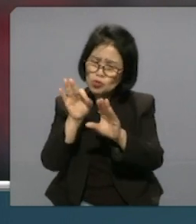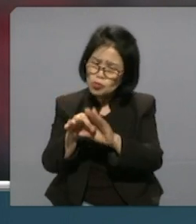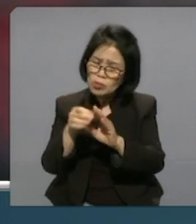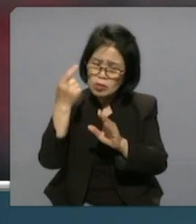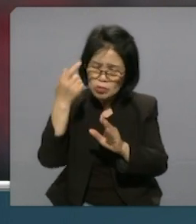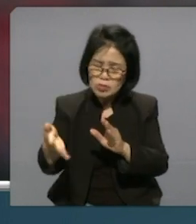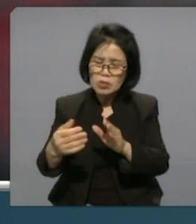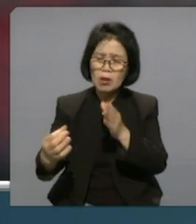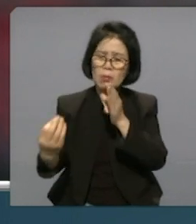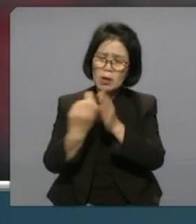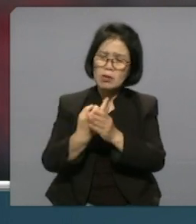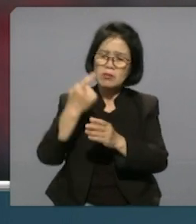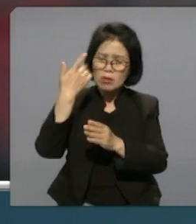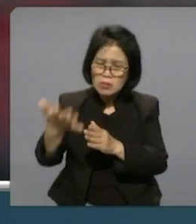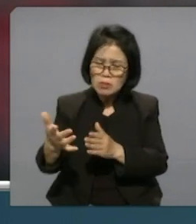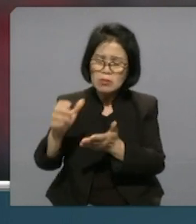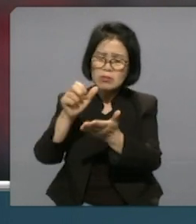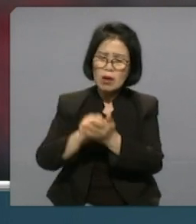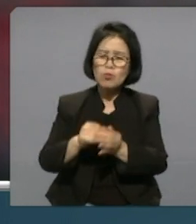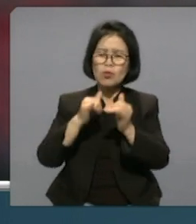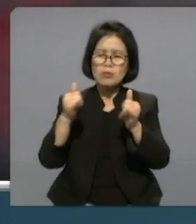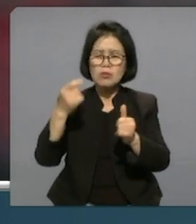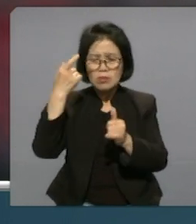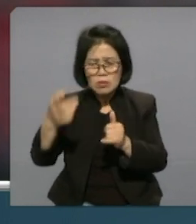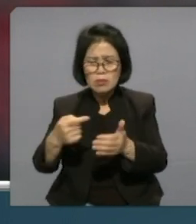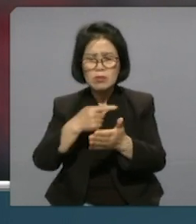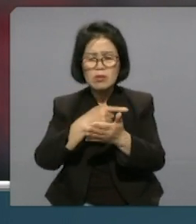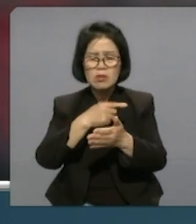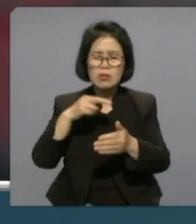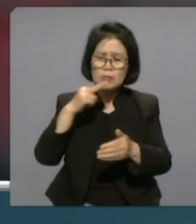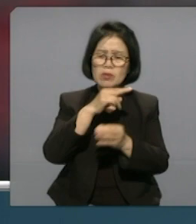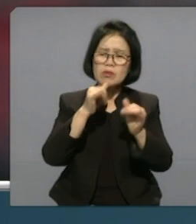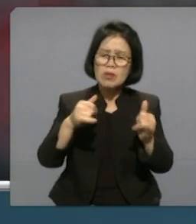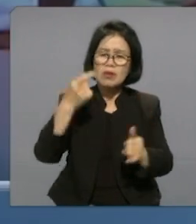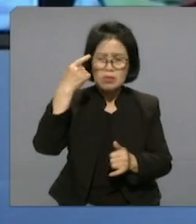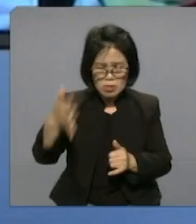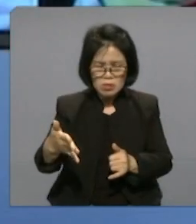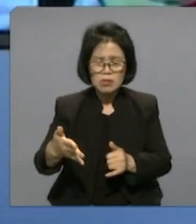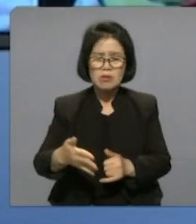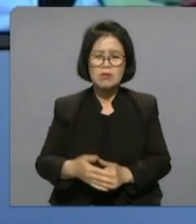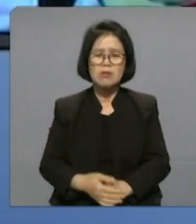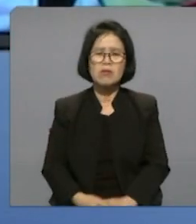건지 참고인인지 피의자 신분인지도 확인되지 않고 있습니다.